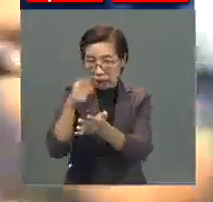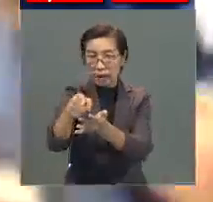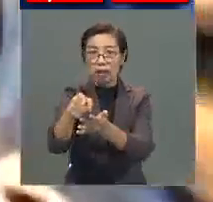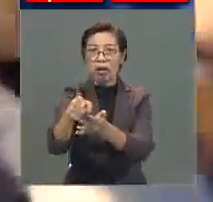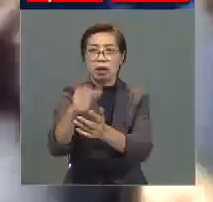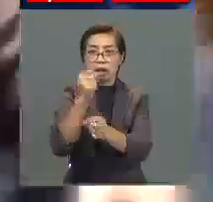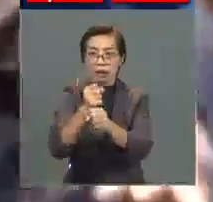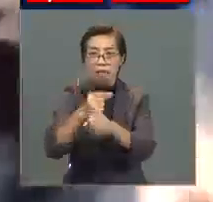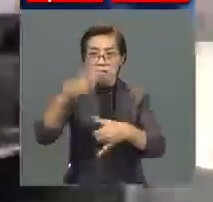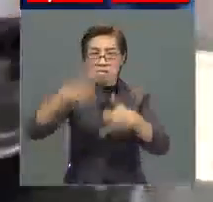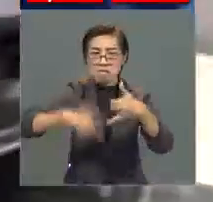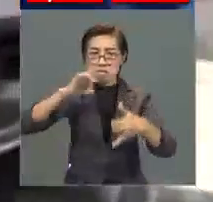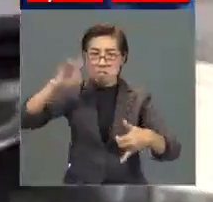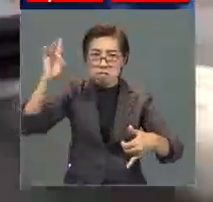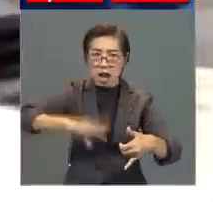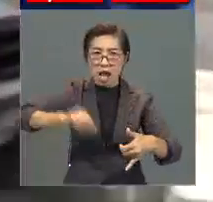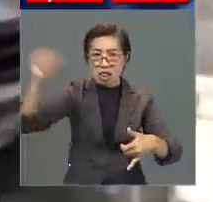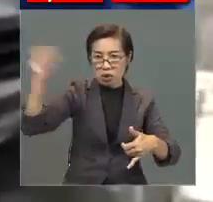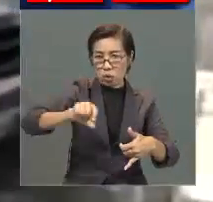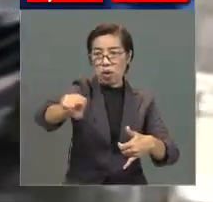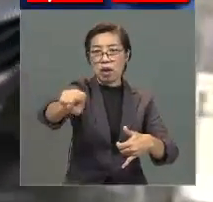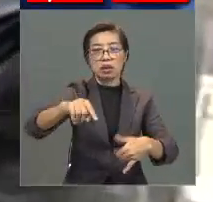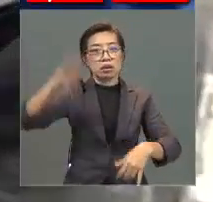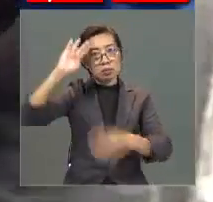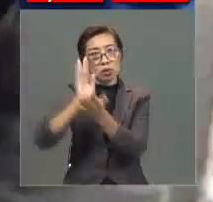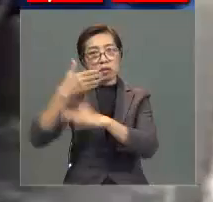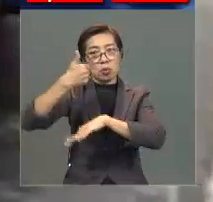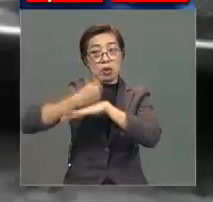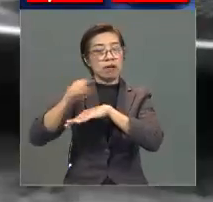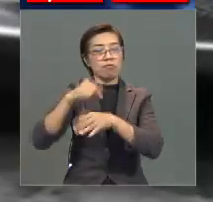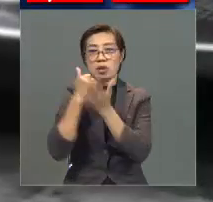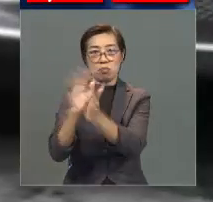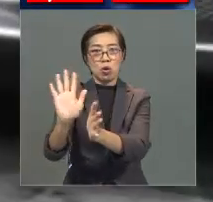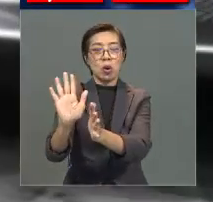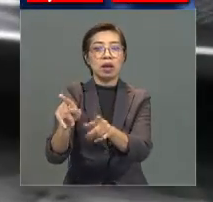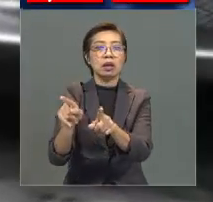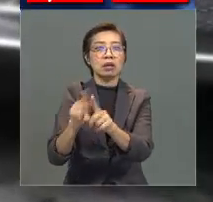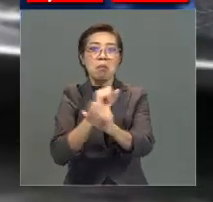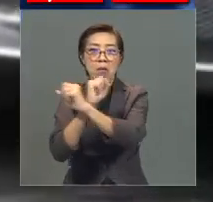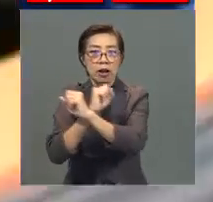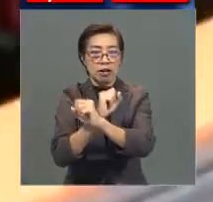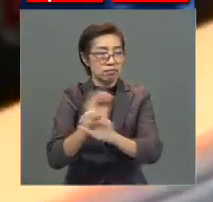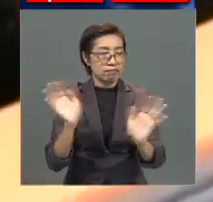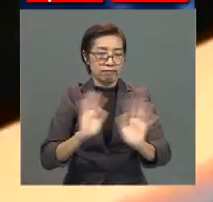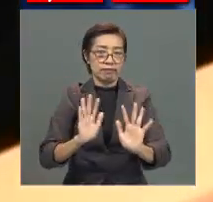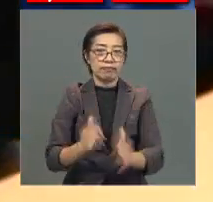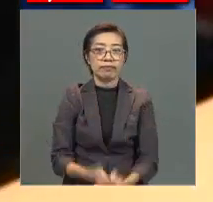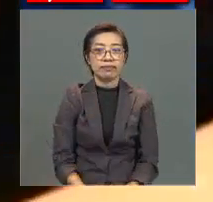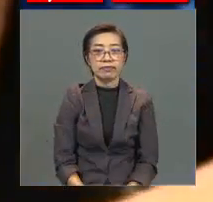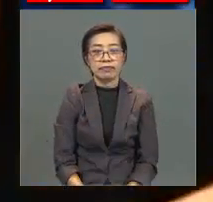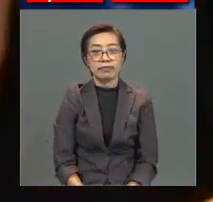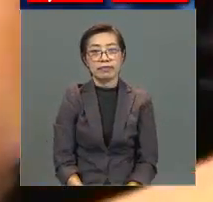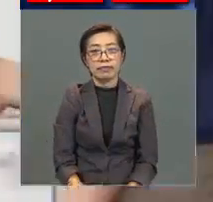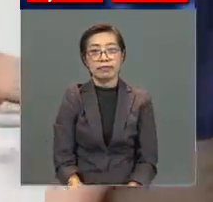เข้าข่ายประพฤติชั่วร้ายแรงสำนักงานตำรวจแห่งชาติจะไม่ช่วยเหลือหรือว่าปกป้องตำรวจที่ทำผิดอย่างเด็ดขาด